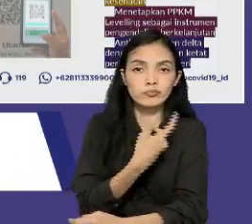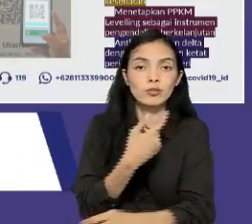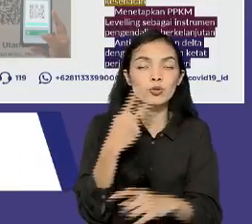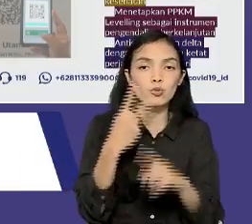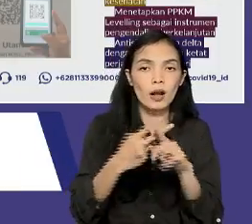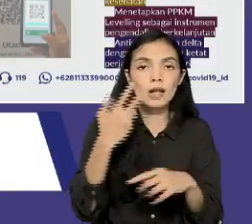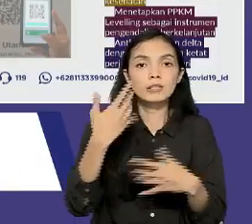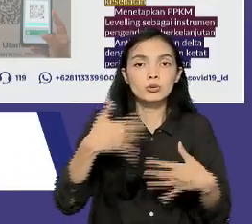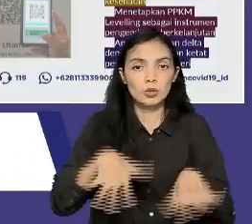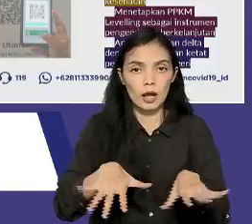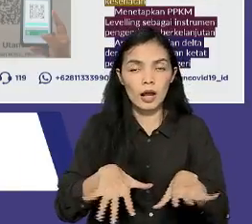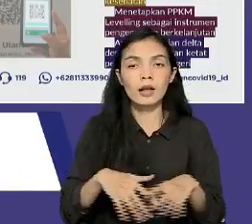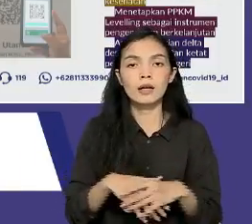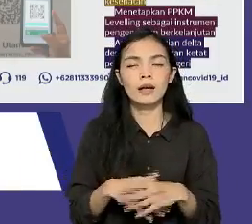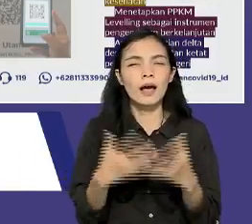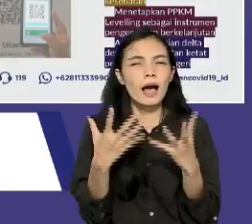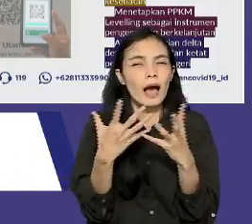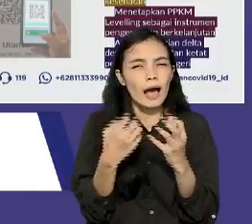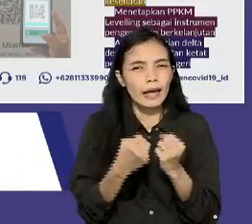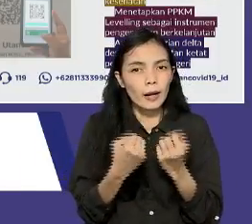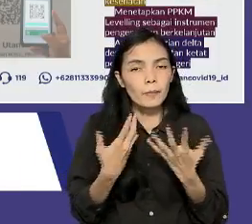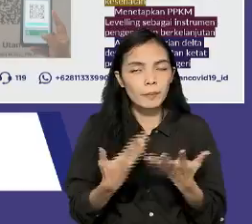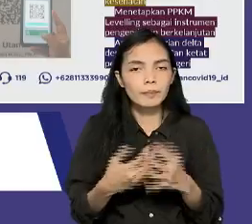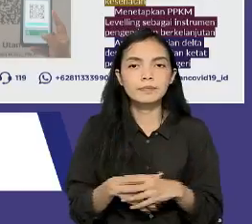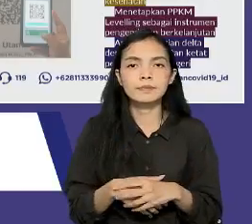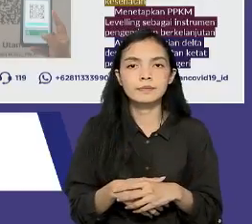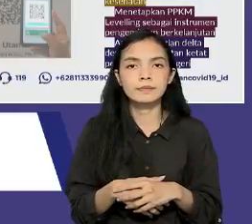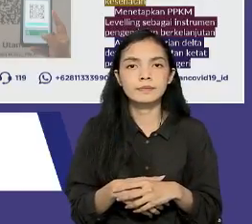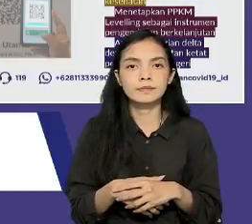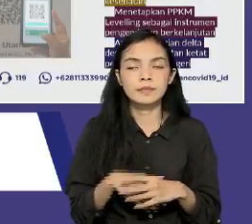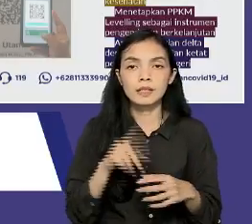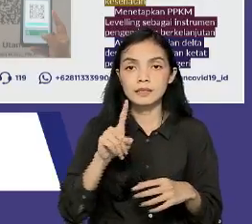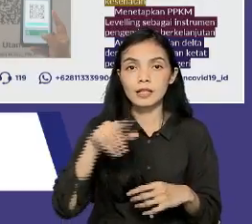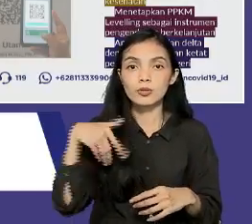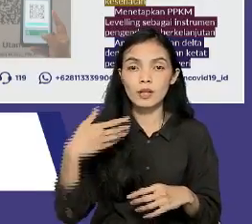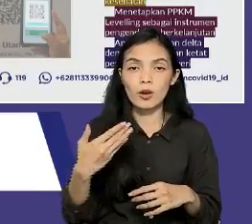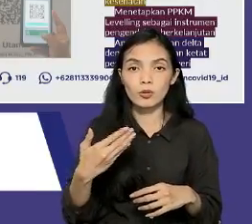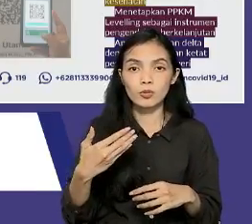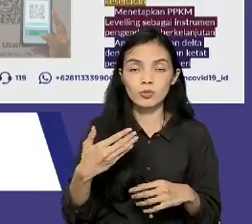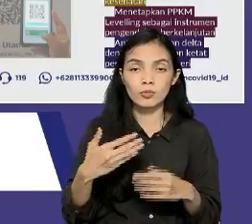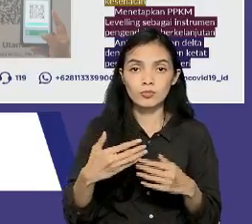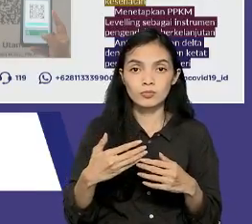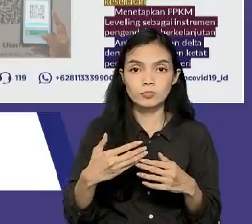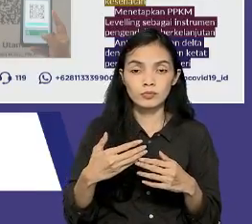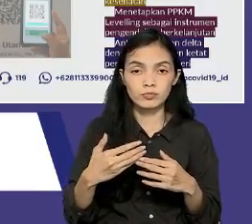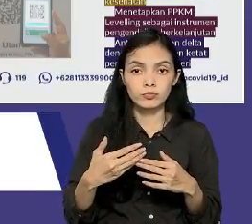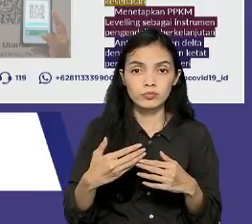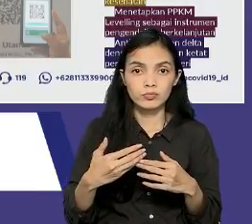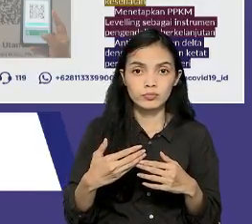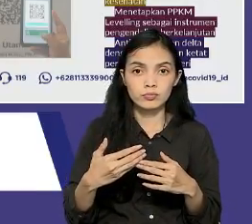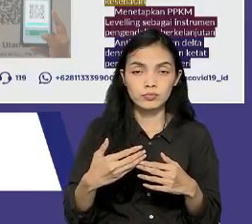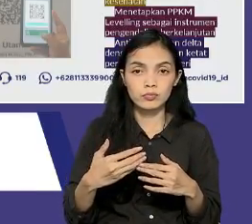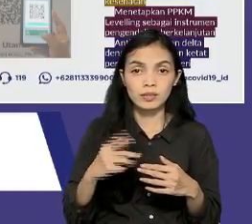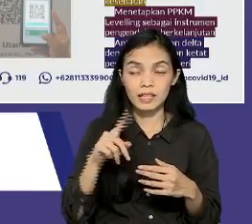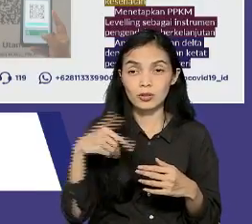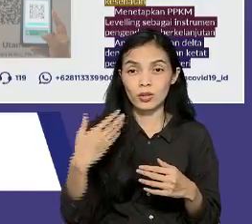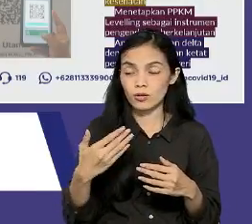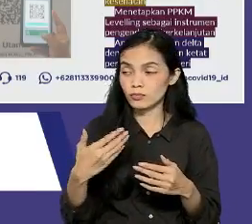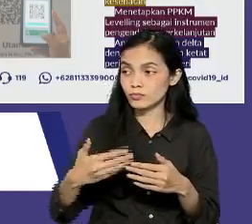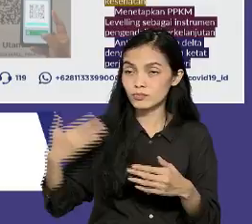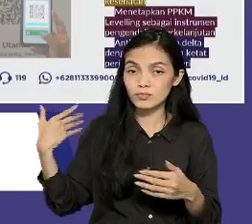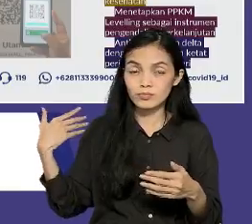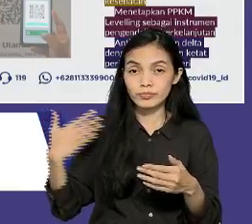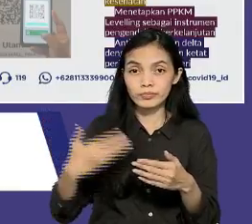kedua. Kita berharap pengalaman selama setahun ke depan menjadi pembelajaran ke depan agar